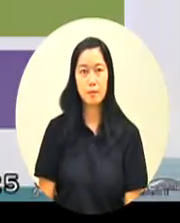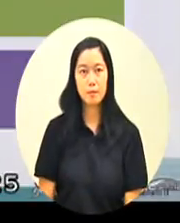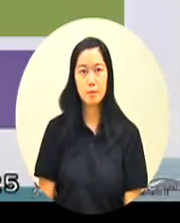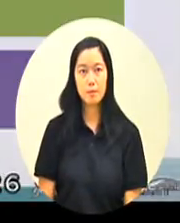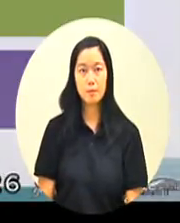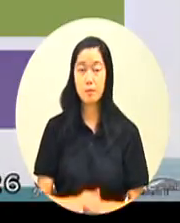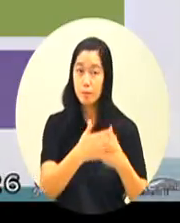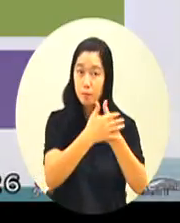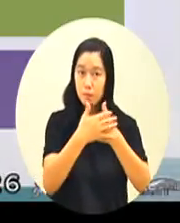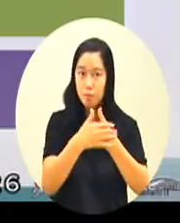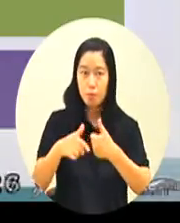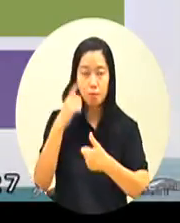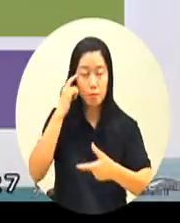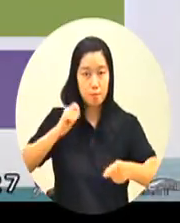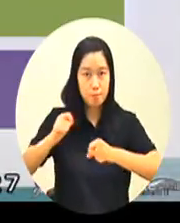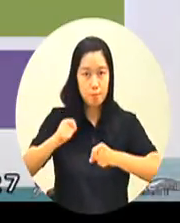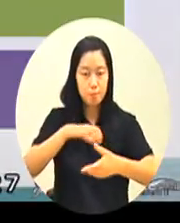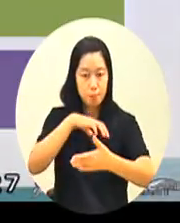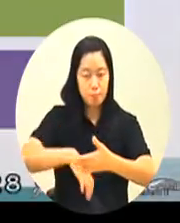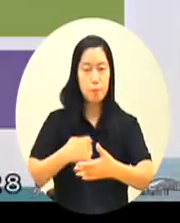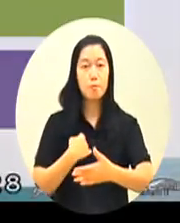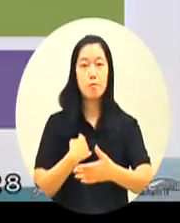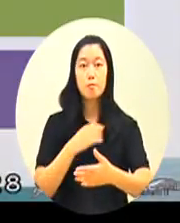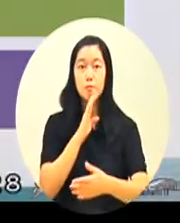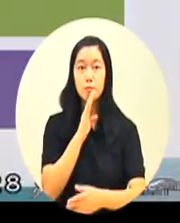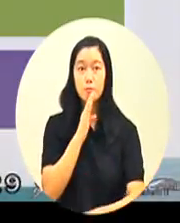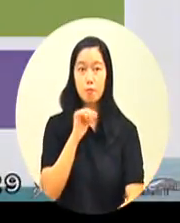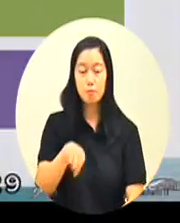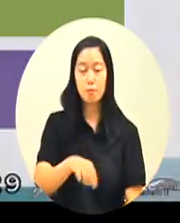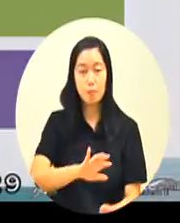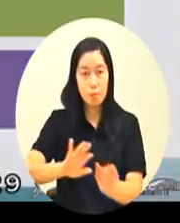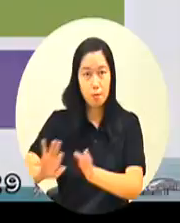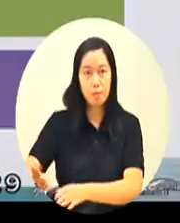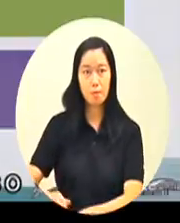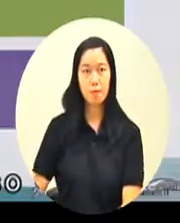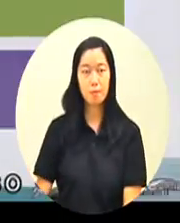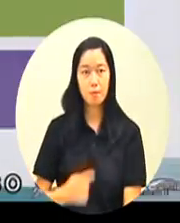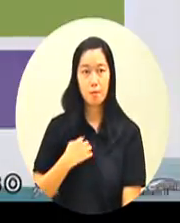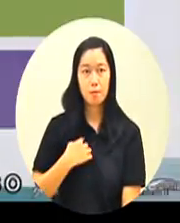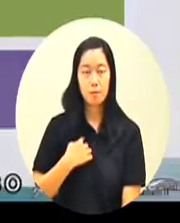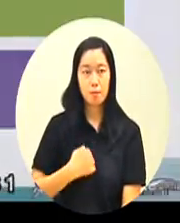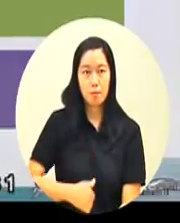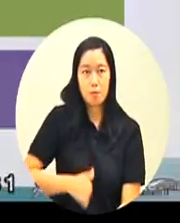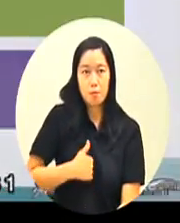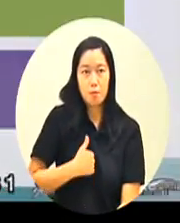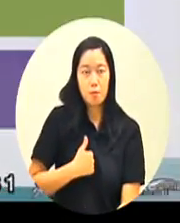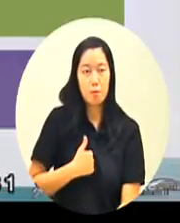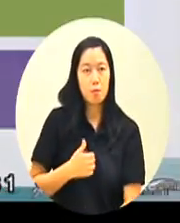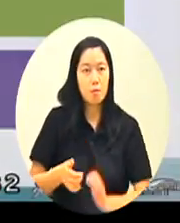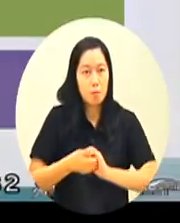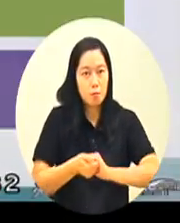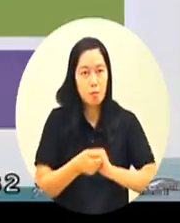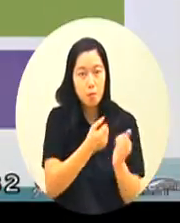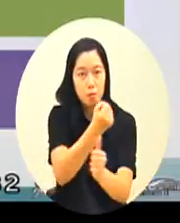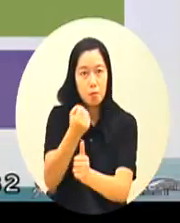护管理计划审查重要的标准。除了这个以外，还要我们会确切掌握业者对于 IP 检测结果 ，IP 检测